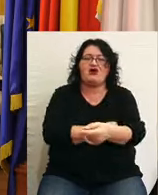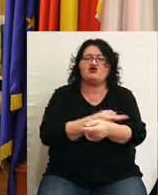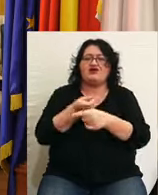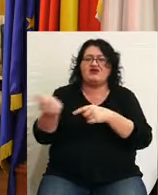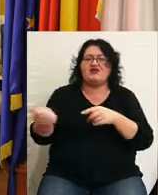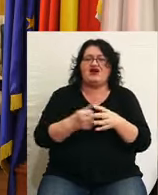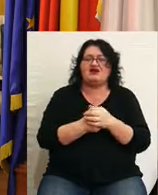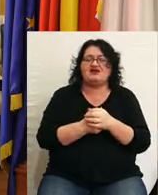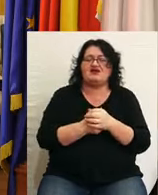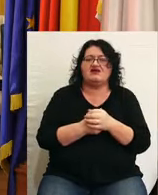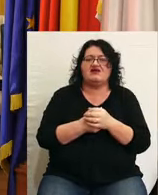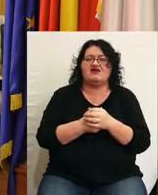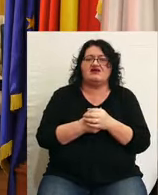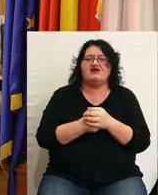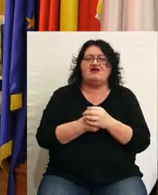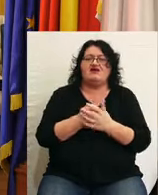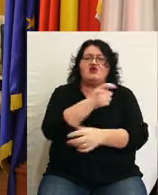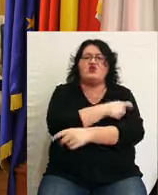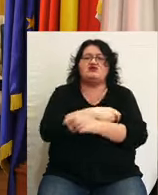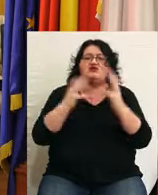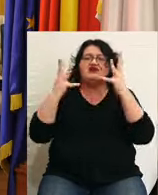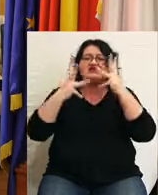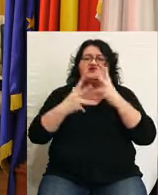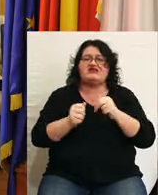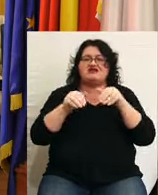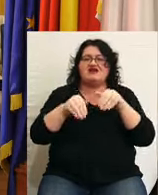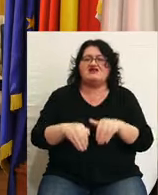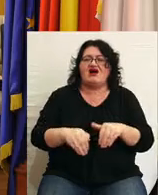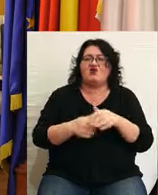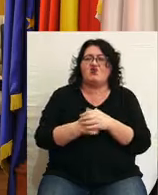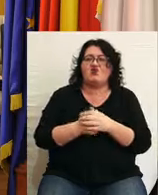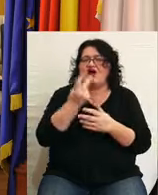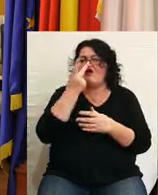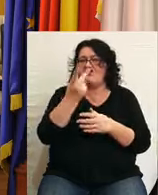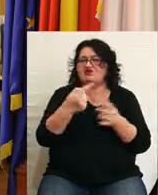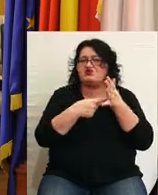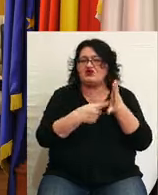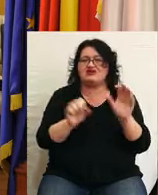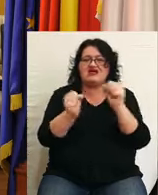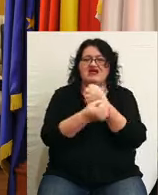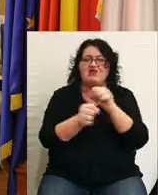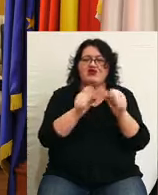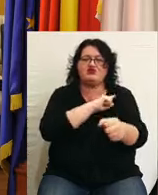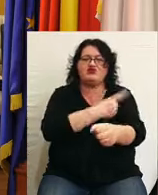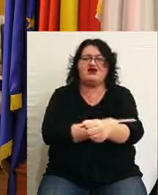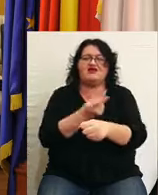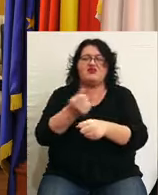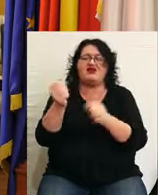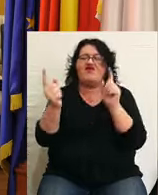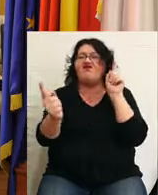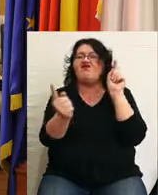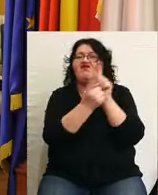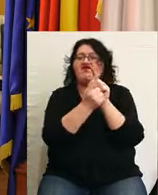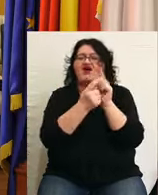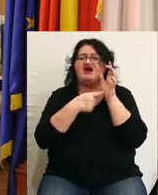plată. Consiliul de administrație acum a constatat această incapacitate în fața